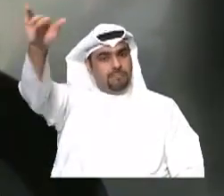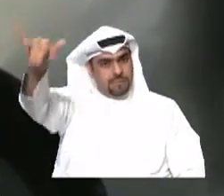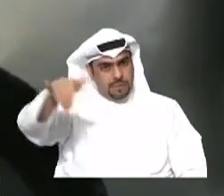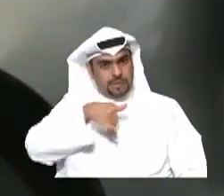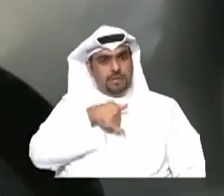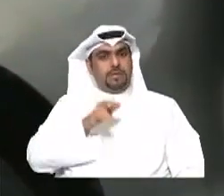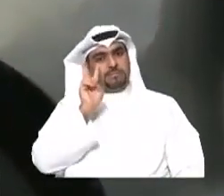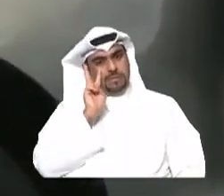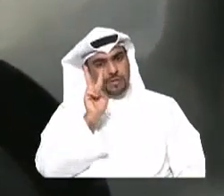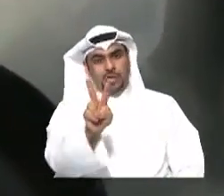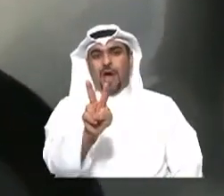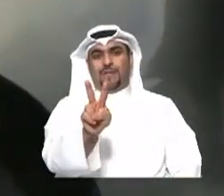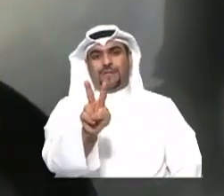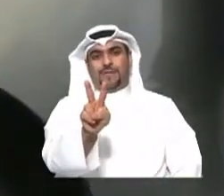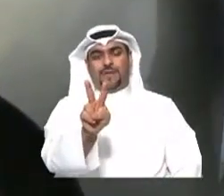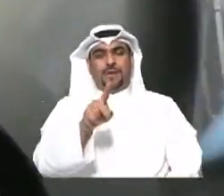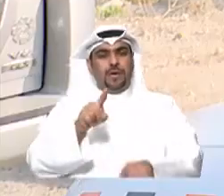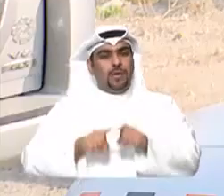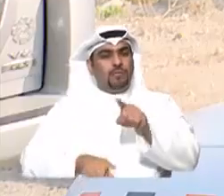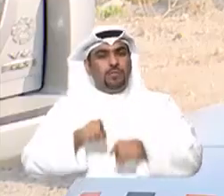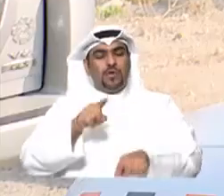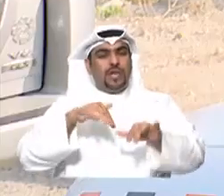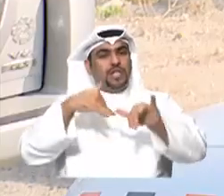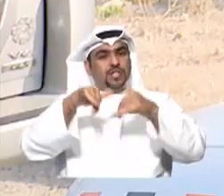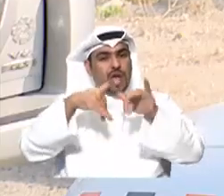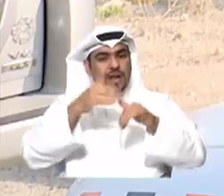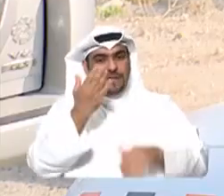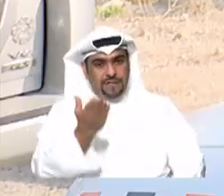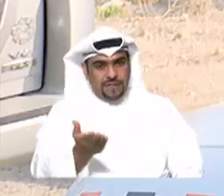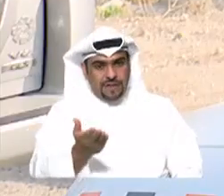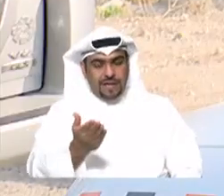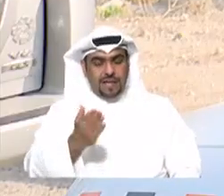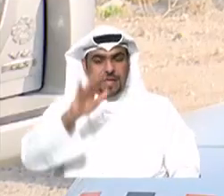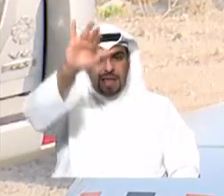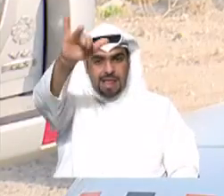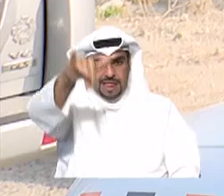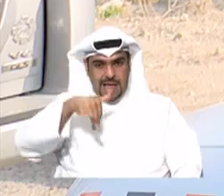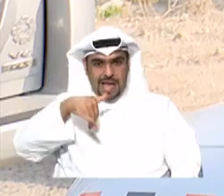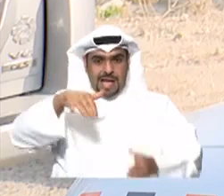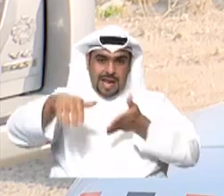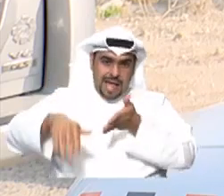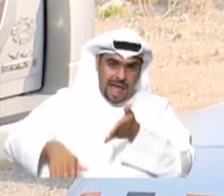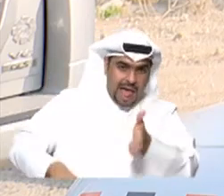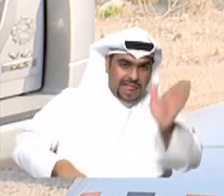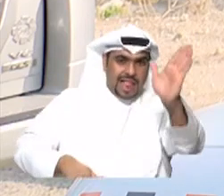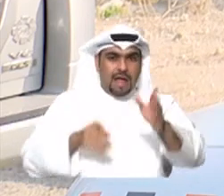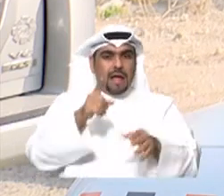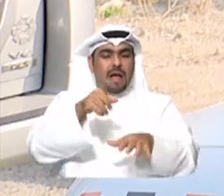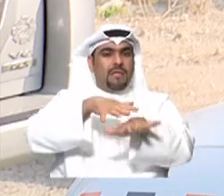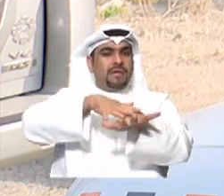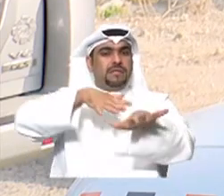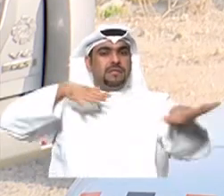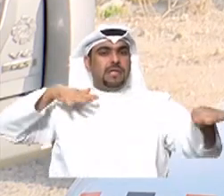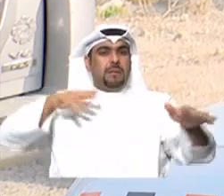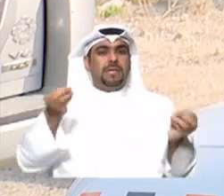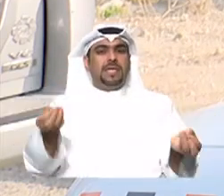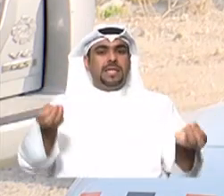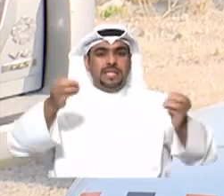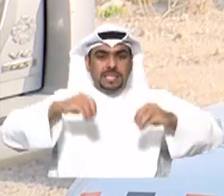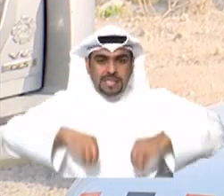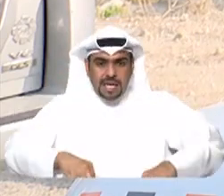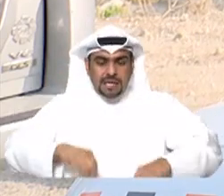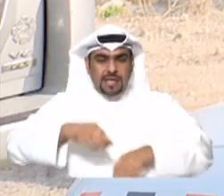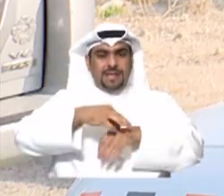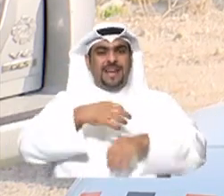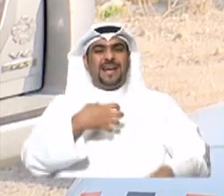مدينة جابر الأحمد من مشاكل في الطرق في المداخل والمخارج، اللي صراحة أصبحت هاجس لأهالي مدينة